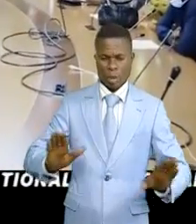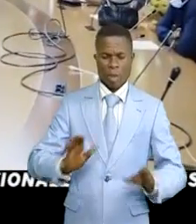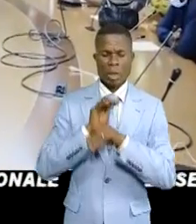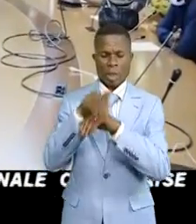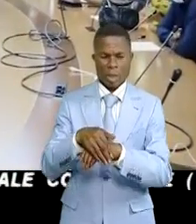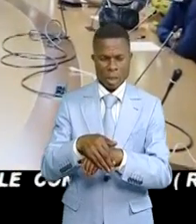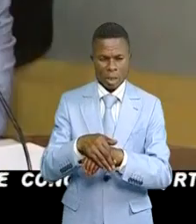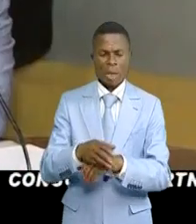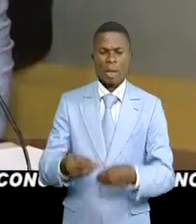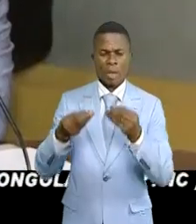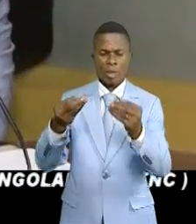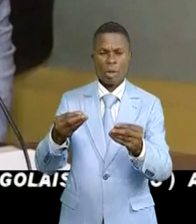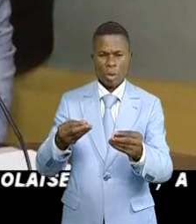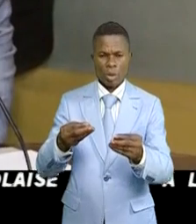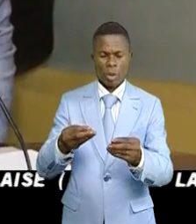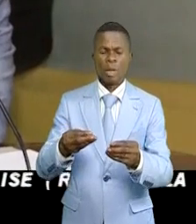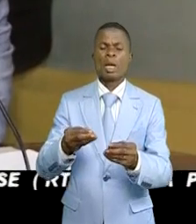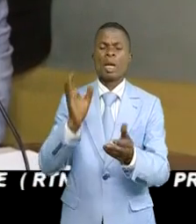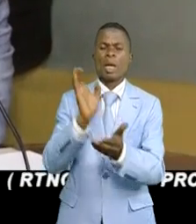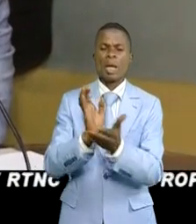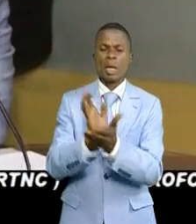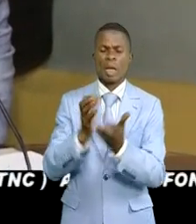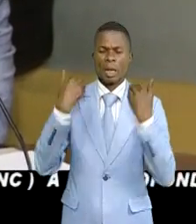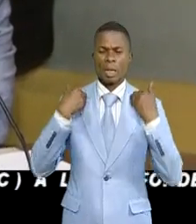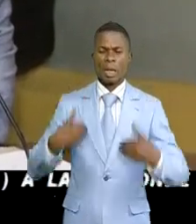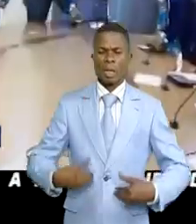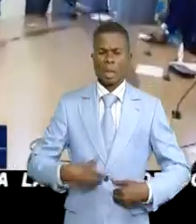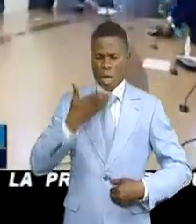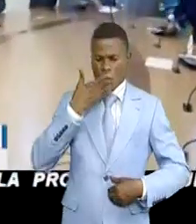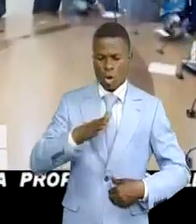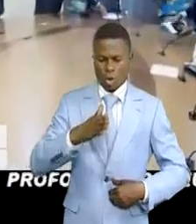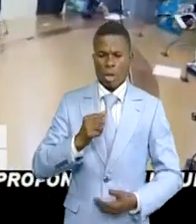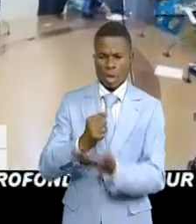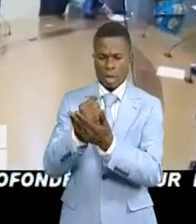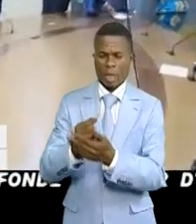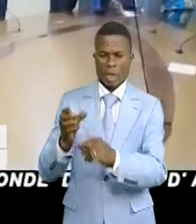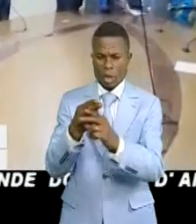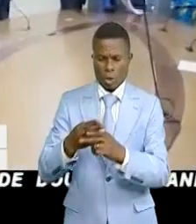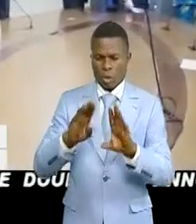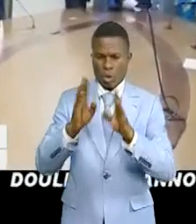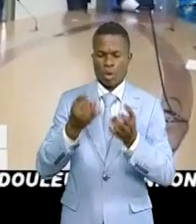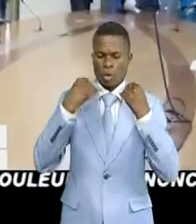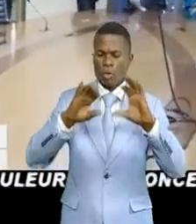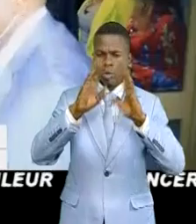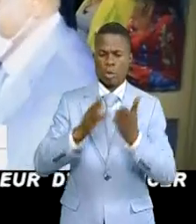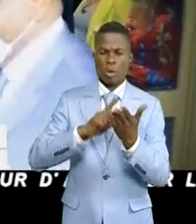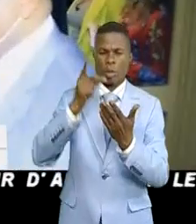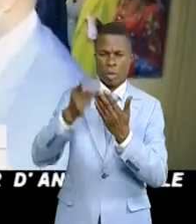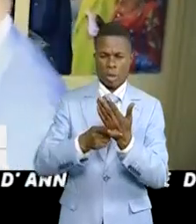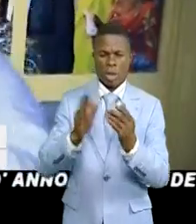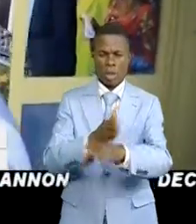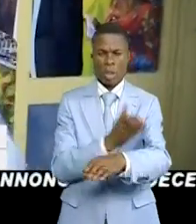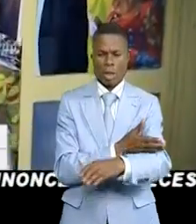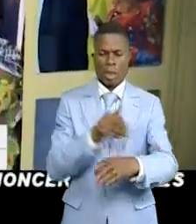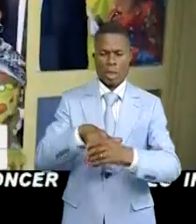engagé à mettre sur pied une cartographie sanitaire qui va lui permettre de coordonner les informations de tous les programmes évoluant